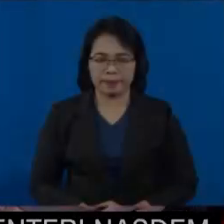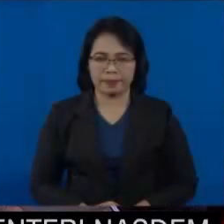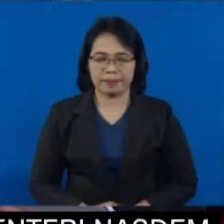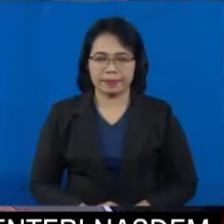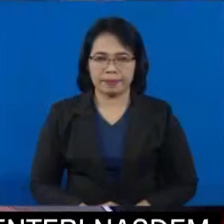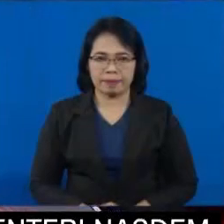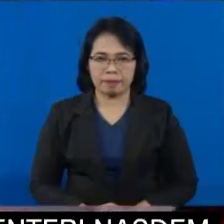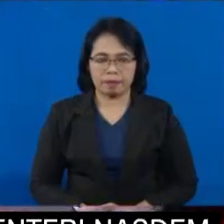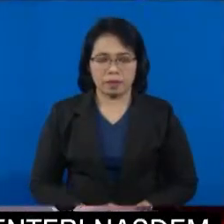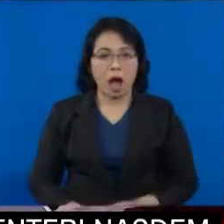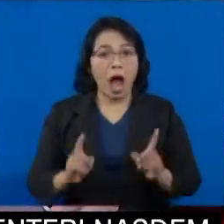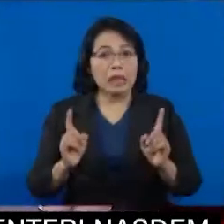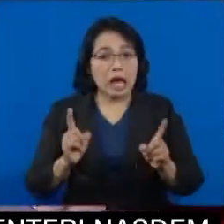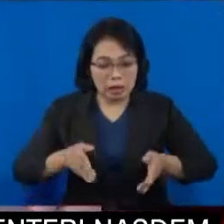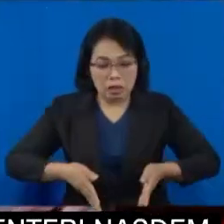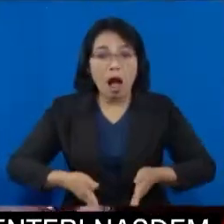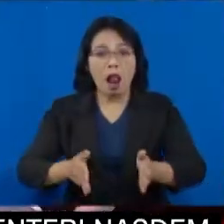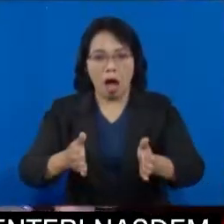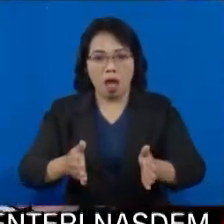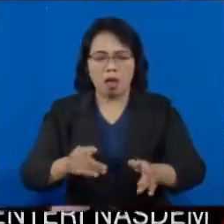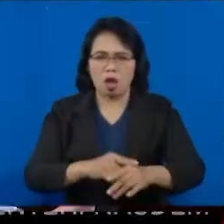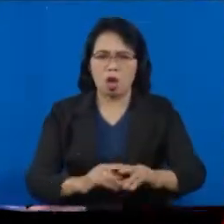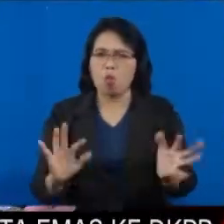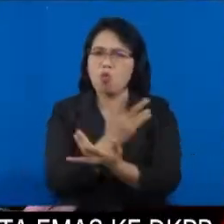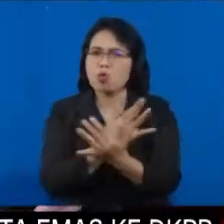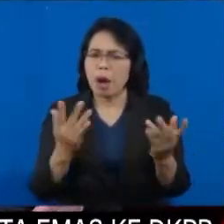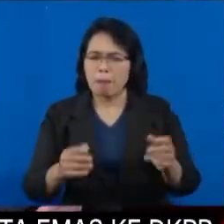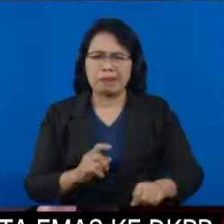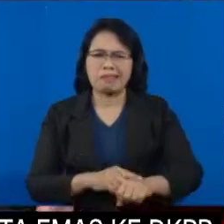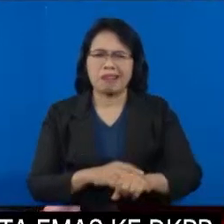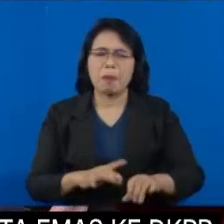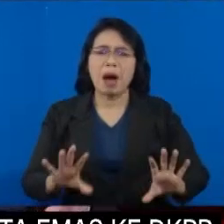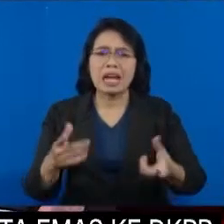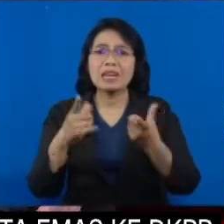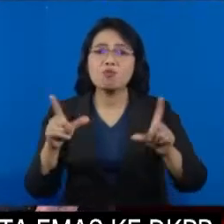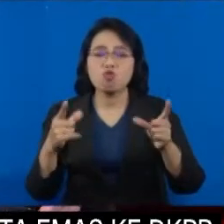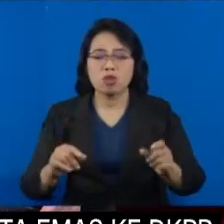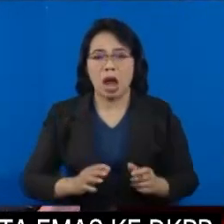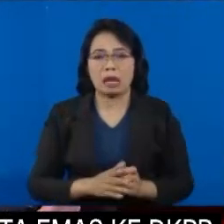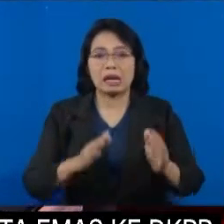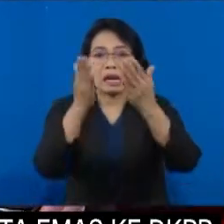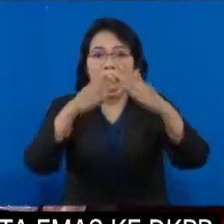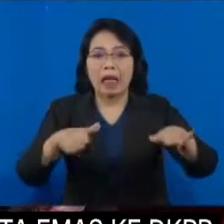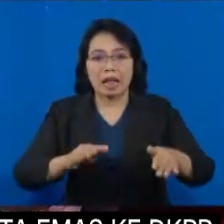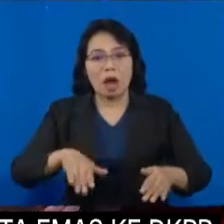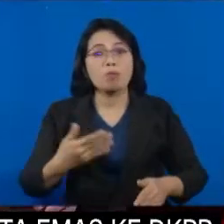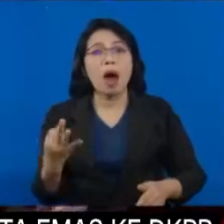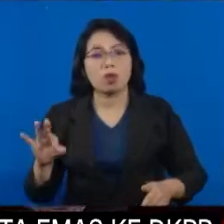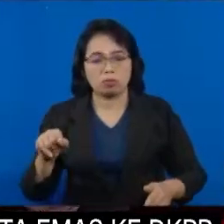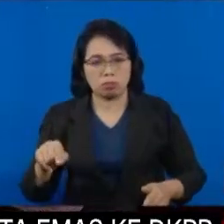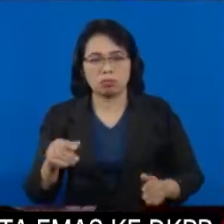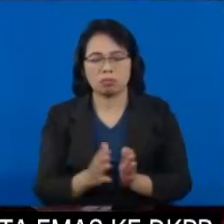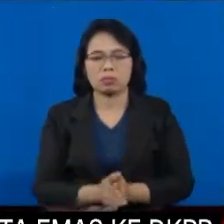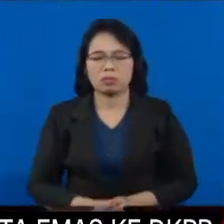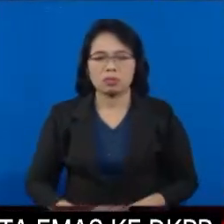Ya, selain mengantuk, hati-hati juga di jalan, terutama saat jalan ramai di musim libur tahun baru ini. Berusaha menyalip kendaraan lain, sebuah minibus di Kota